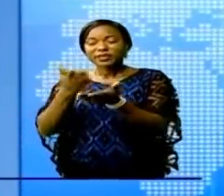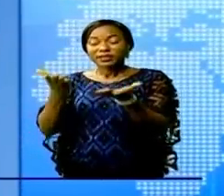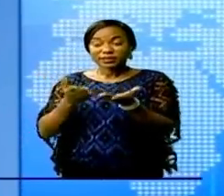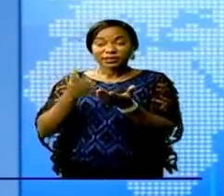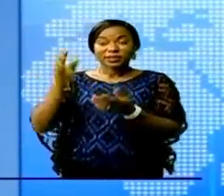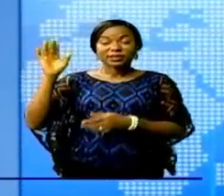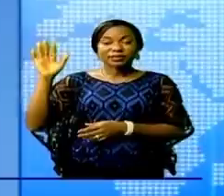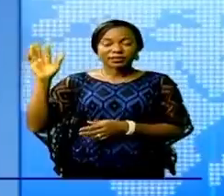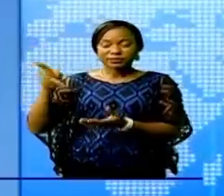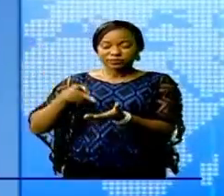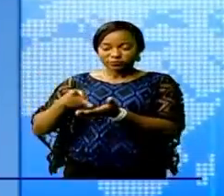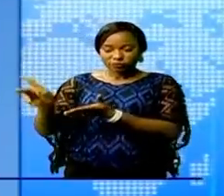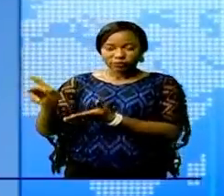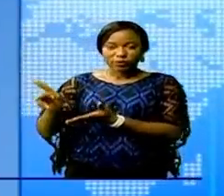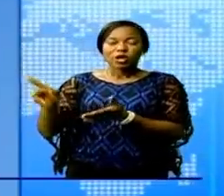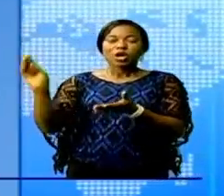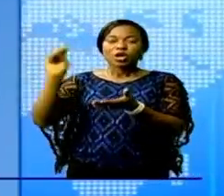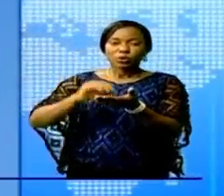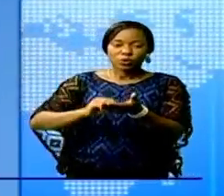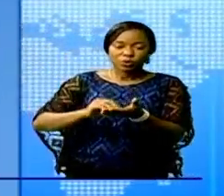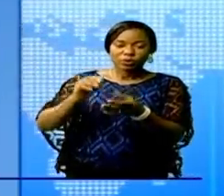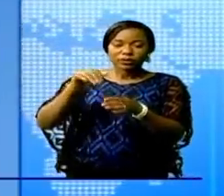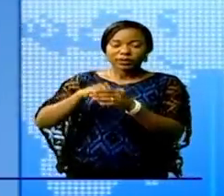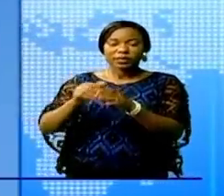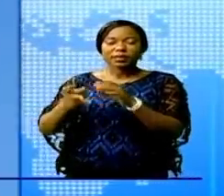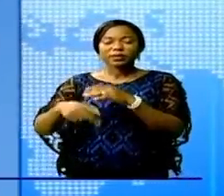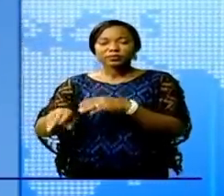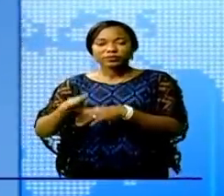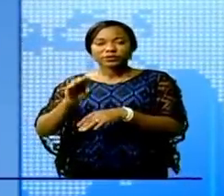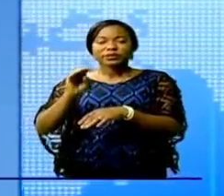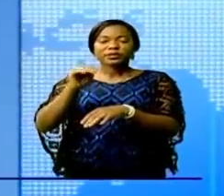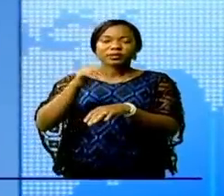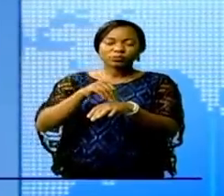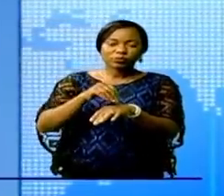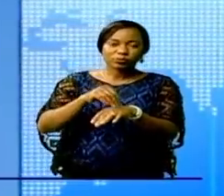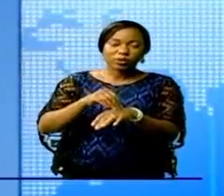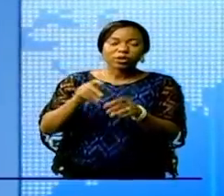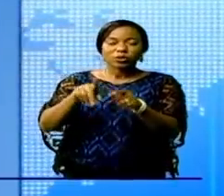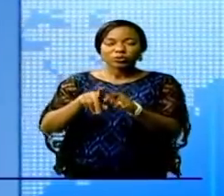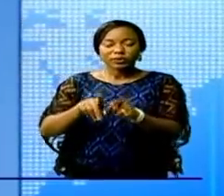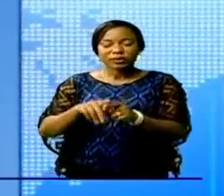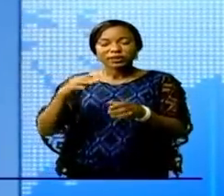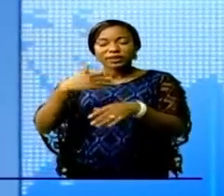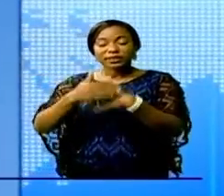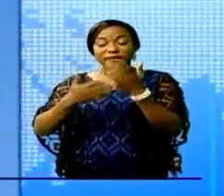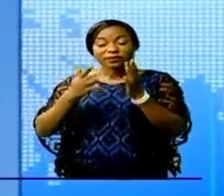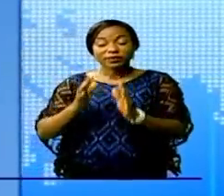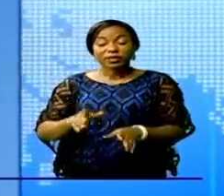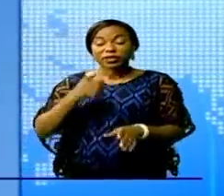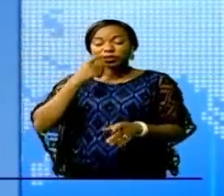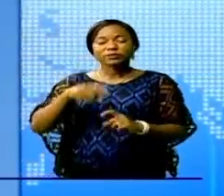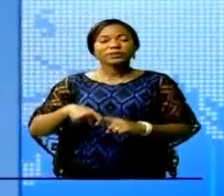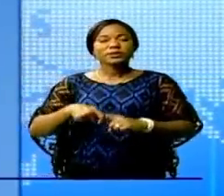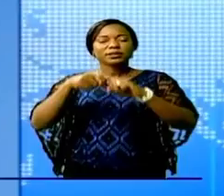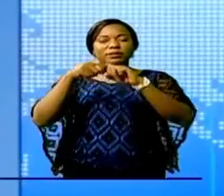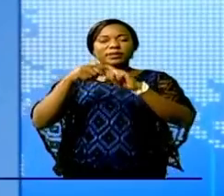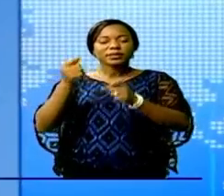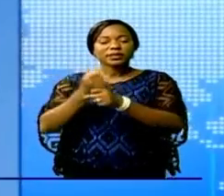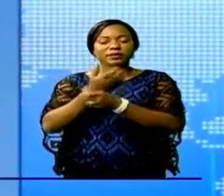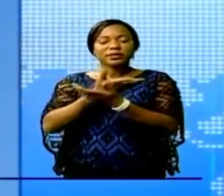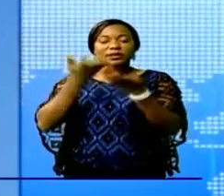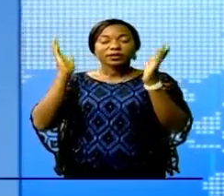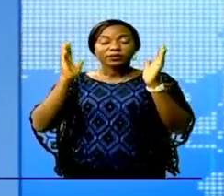sa bonne volonté pour redynamiser cette entreprise de l'État. Les travailleurs ont décidé de suspendre la grève et